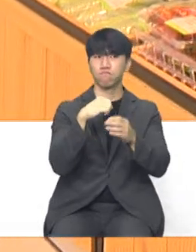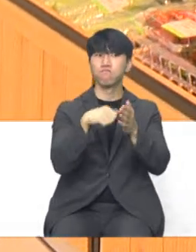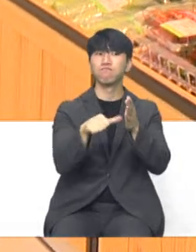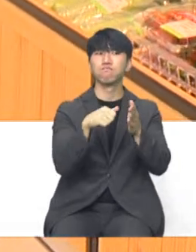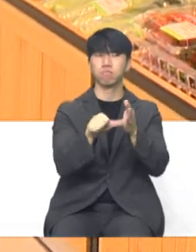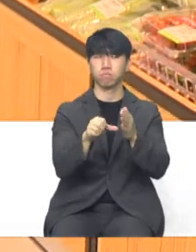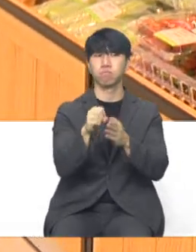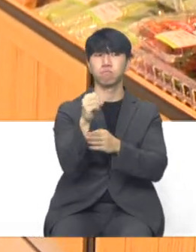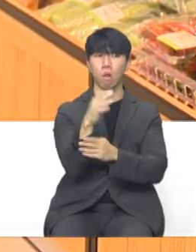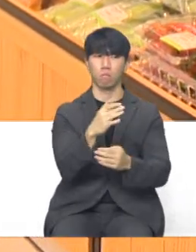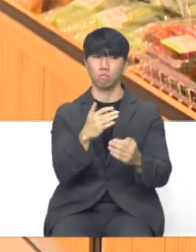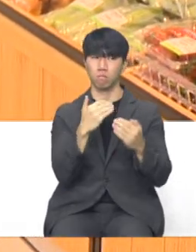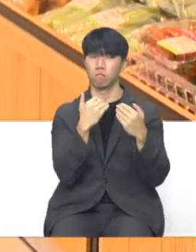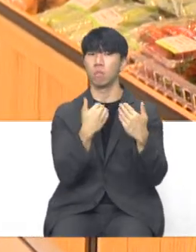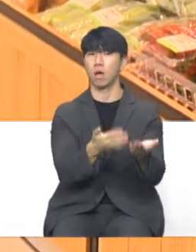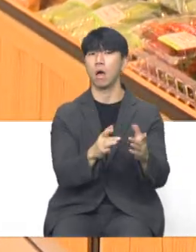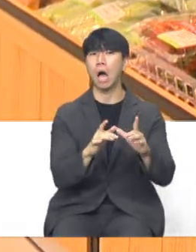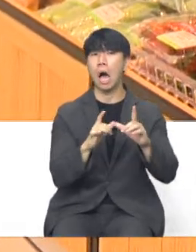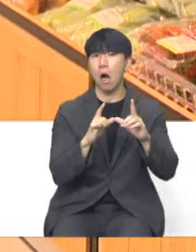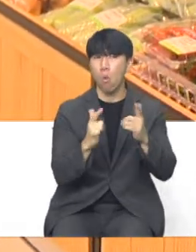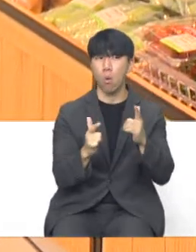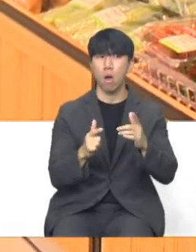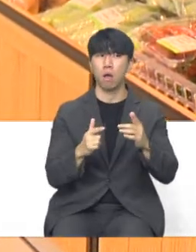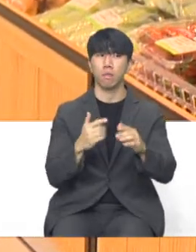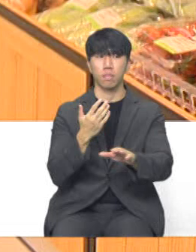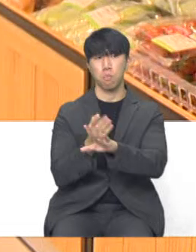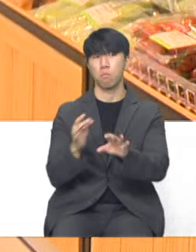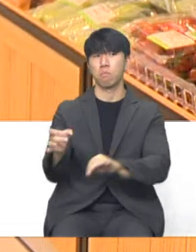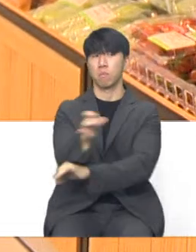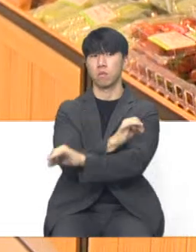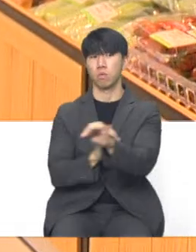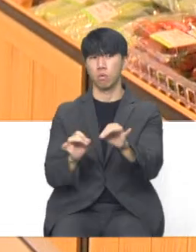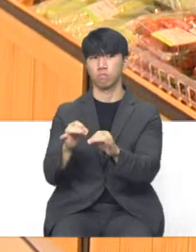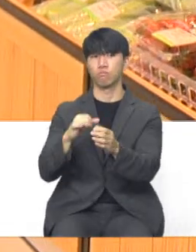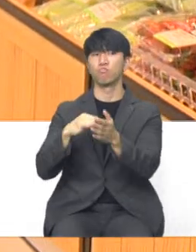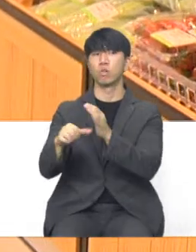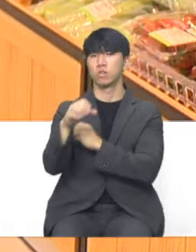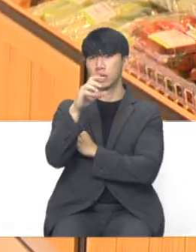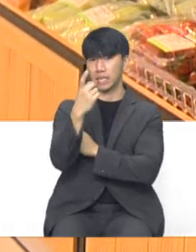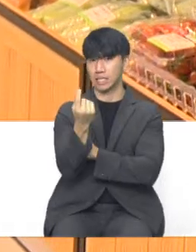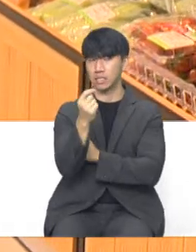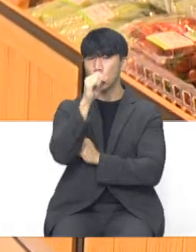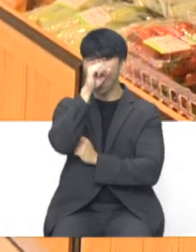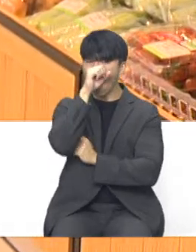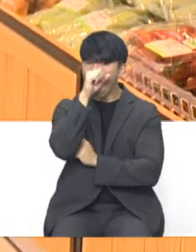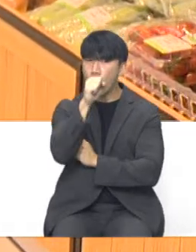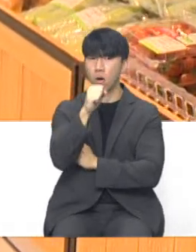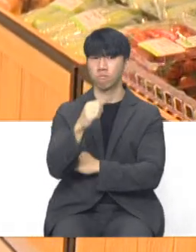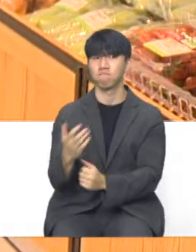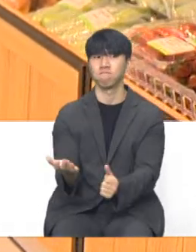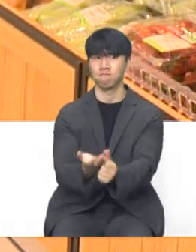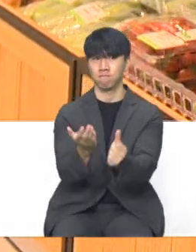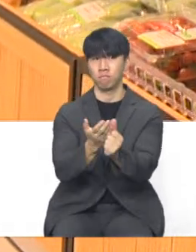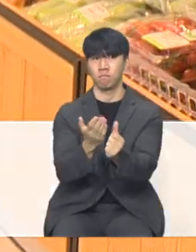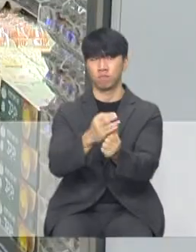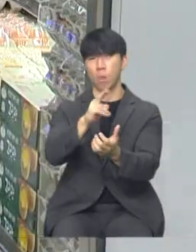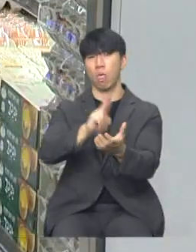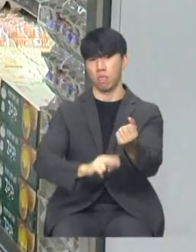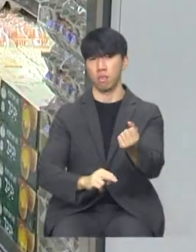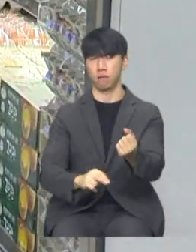낸다는 그거보다도 나는 이 백화점에 내는 물건처럼 좋은 거를 이렇게